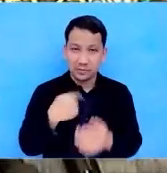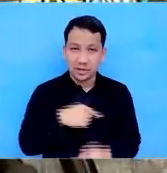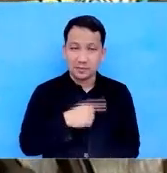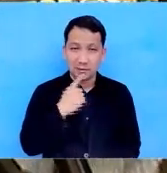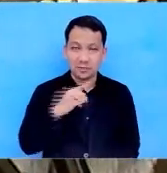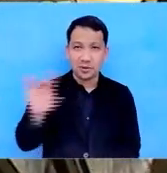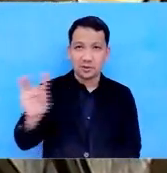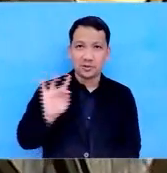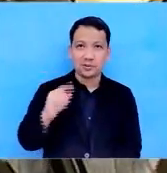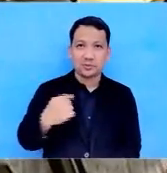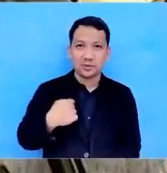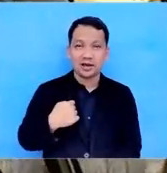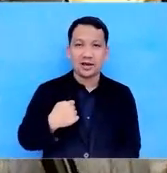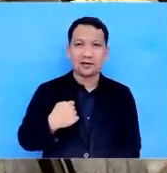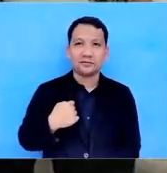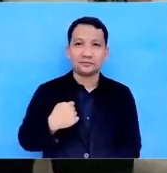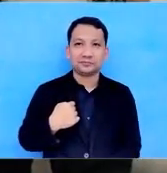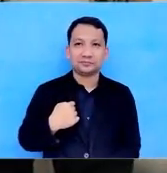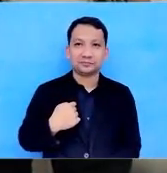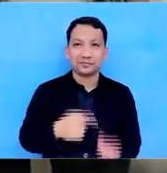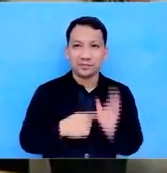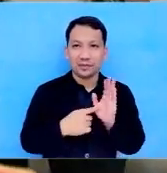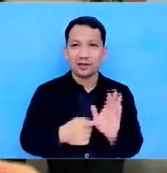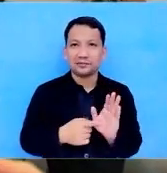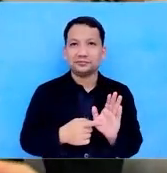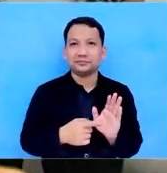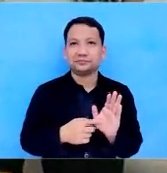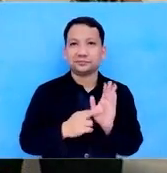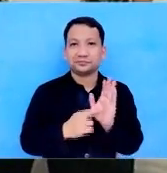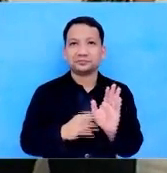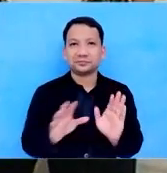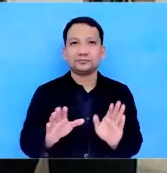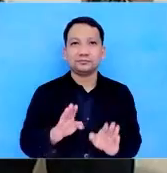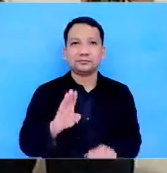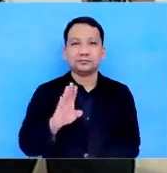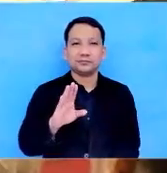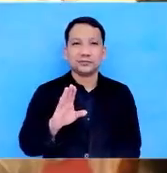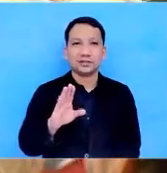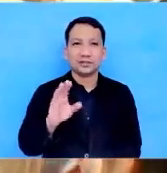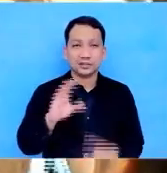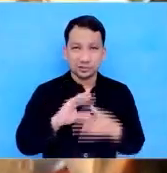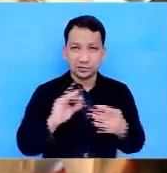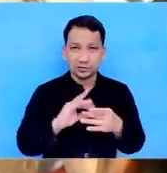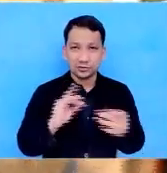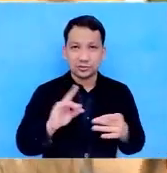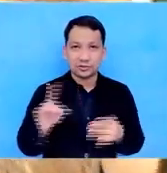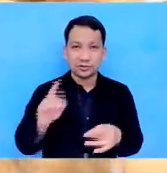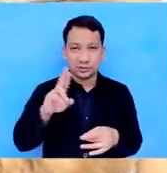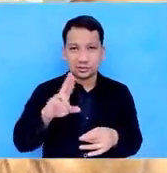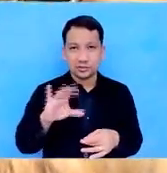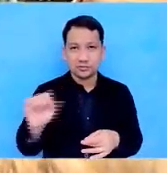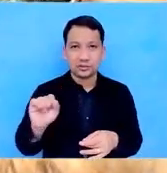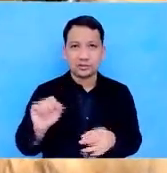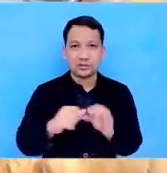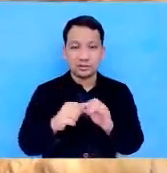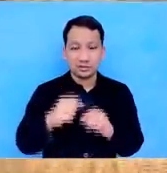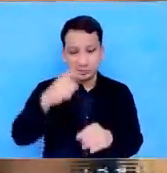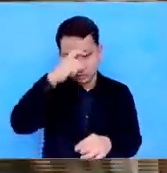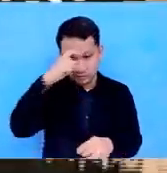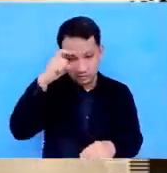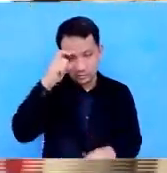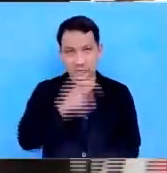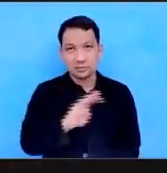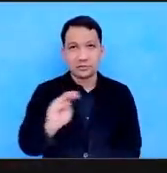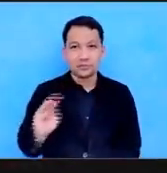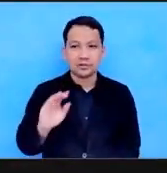napili sa mag-portray sa'yo. Mapapanood ang biopic ni Ray Valera sa MMFF Summer Edition sa darating na April